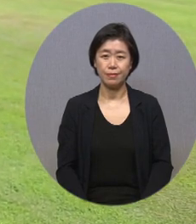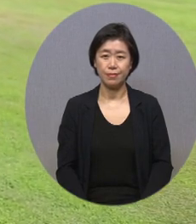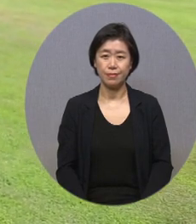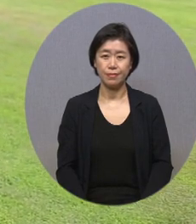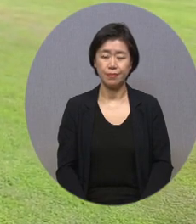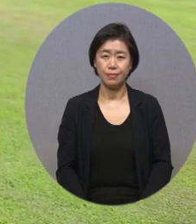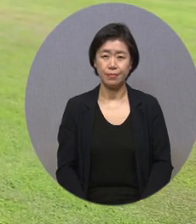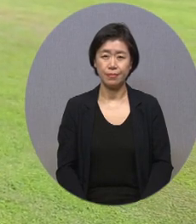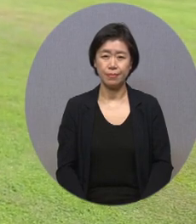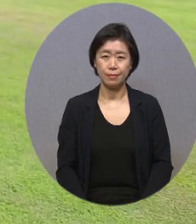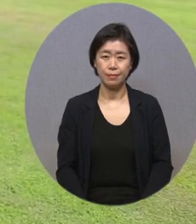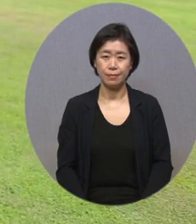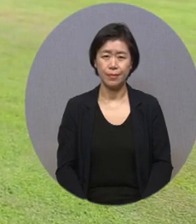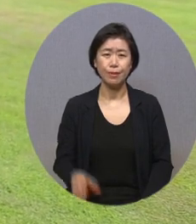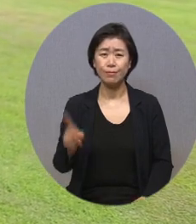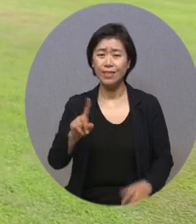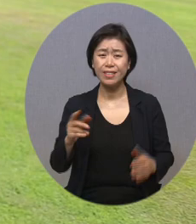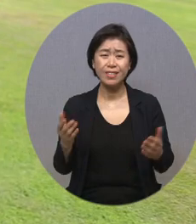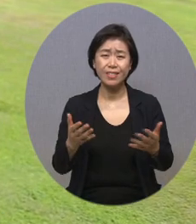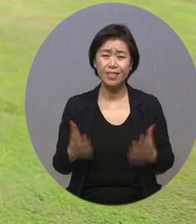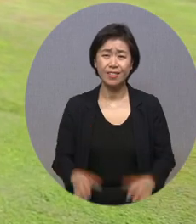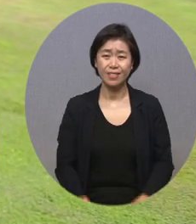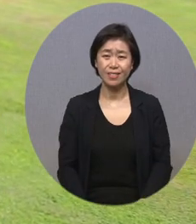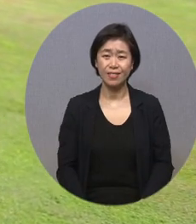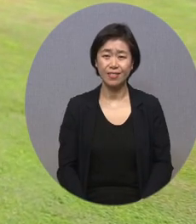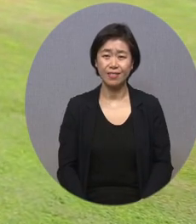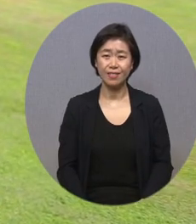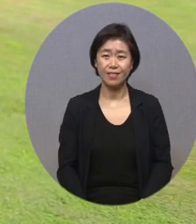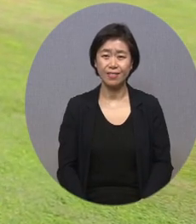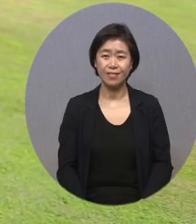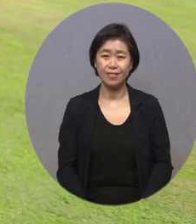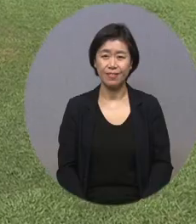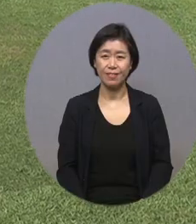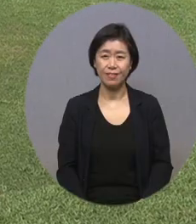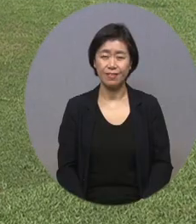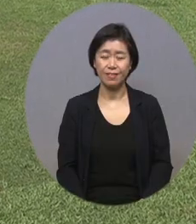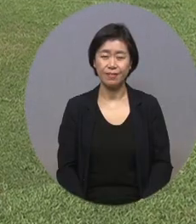아. 어선 1위고! 오빠, 어선 1위고?